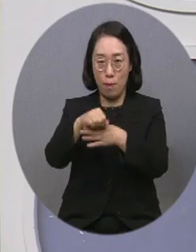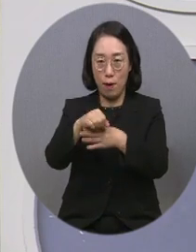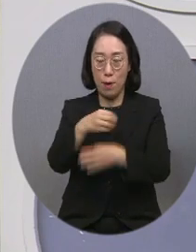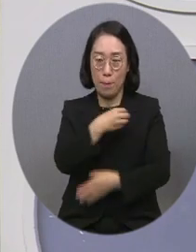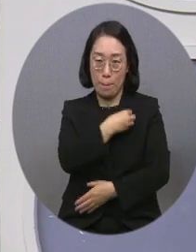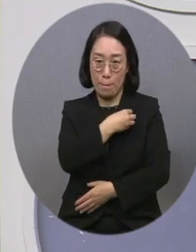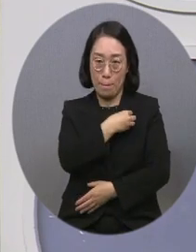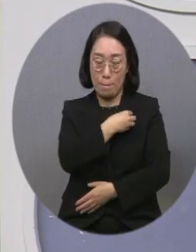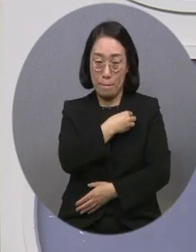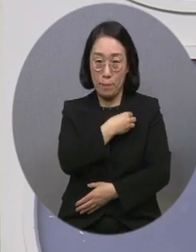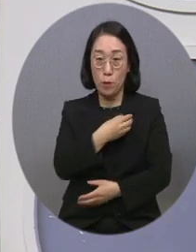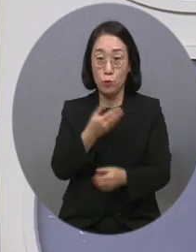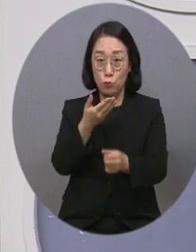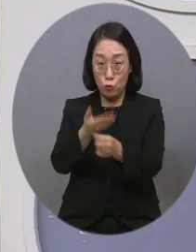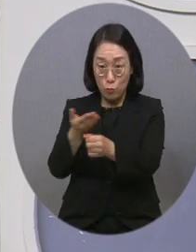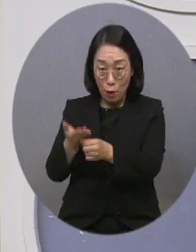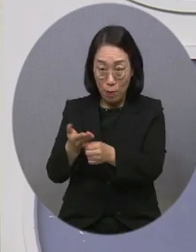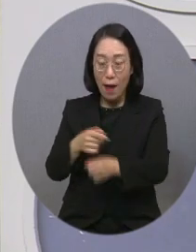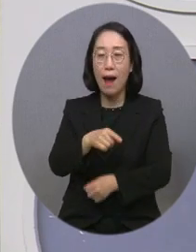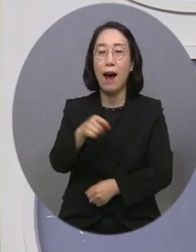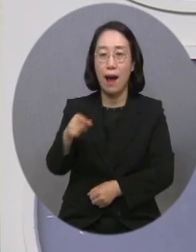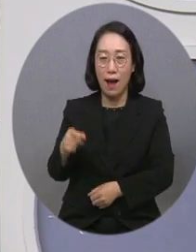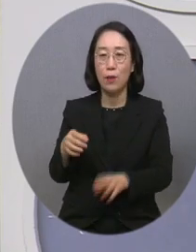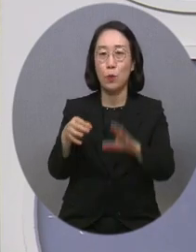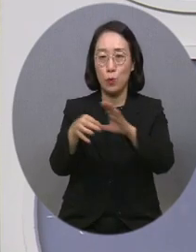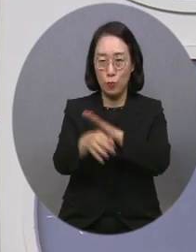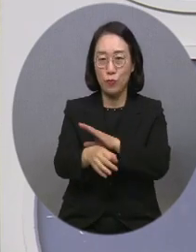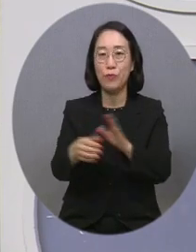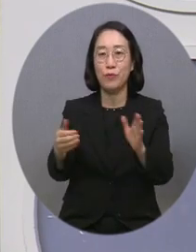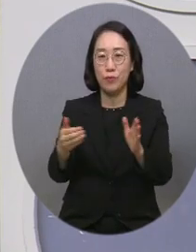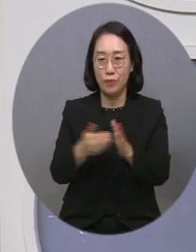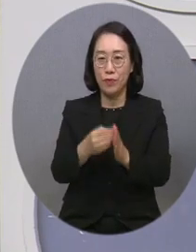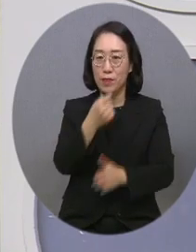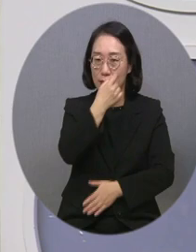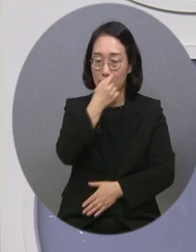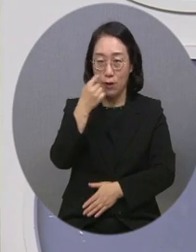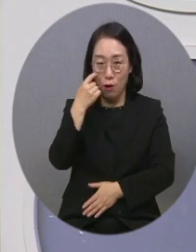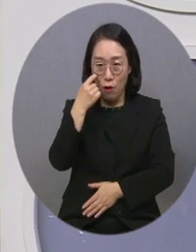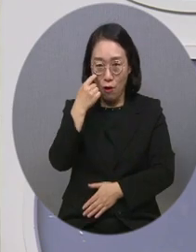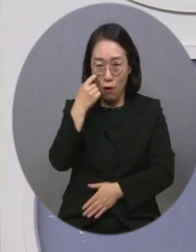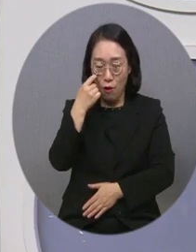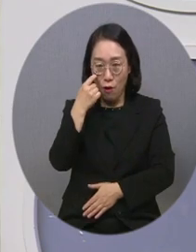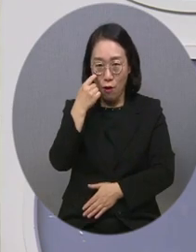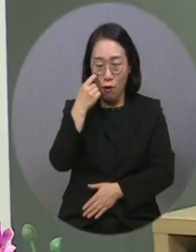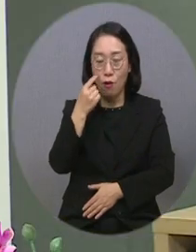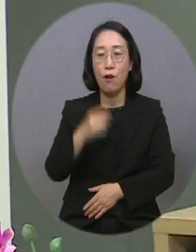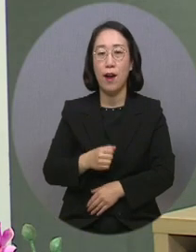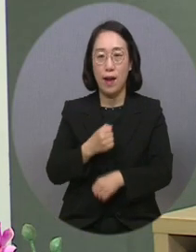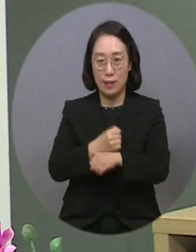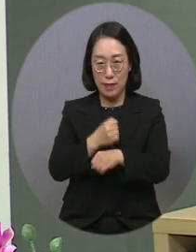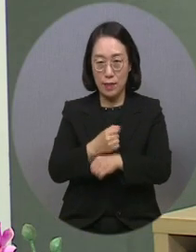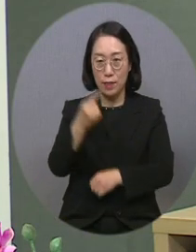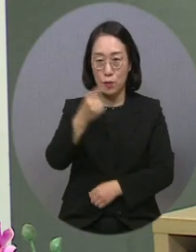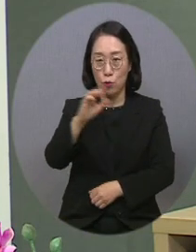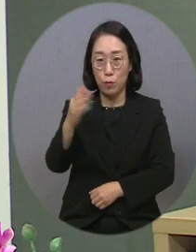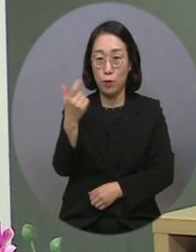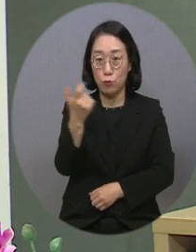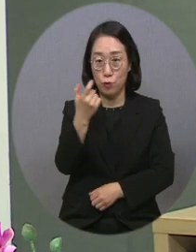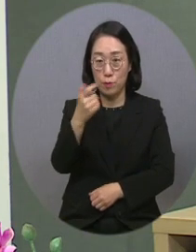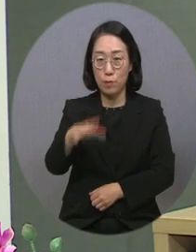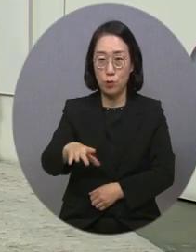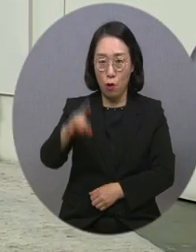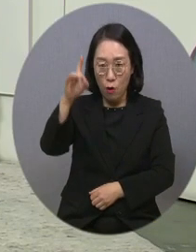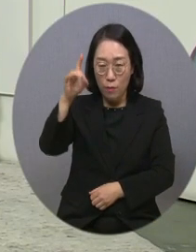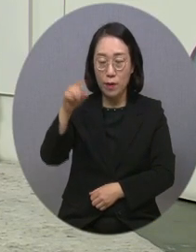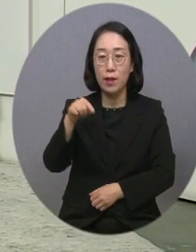달아주면은 그분들은 성금 내신 걸로 이제 다 증명이 되니까 사랑의 열매를 달아줍시다 해서 60년대 초반에